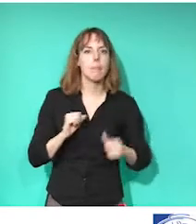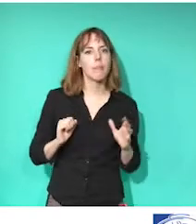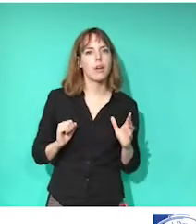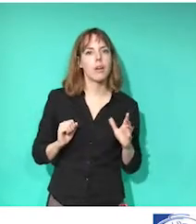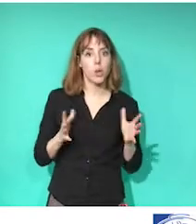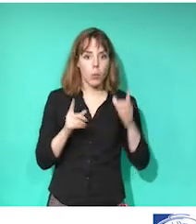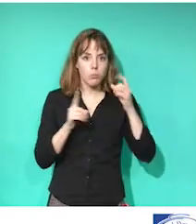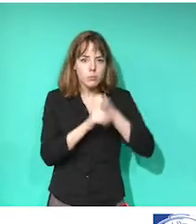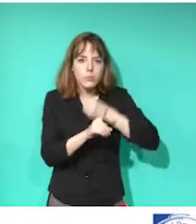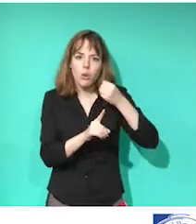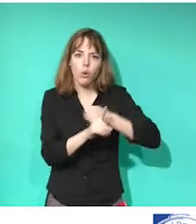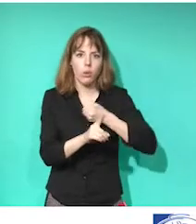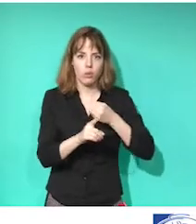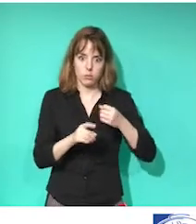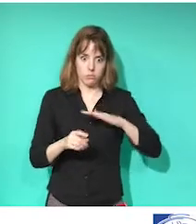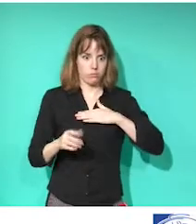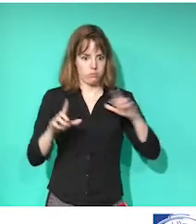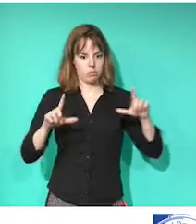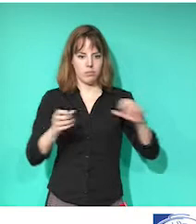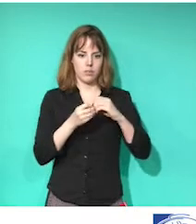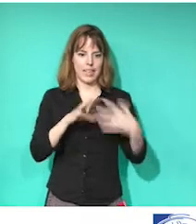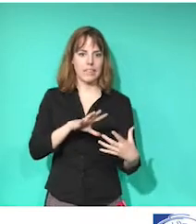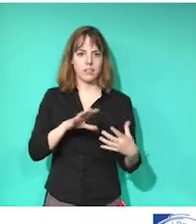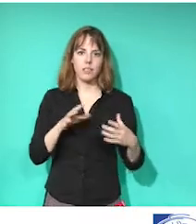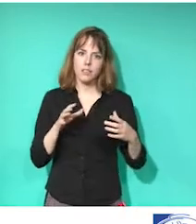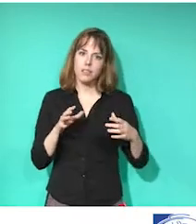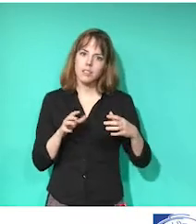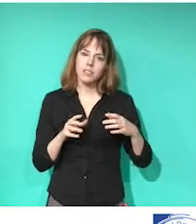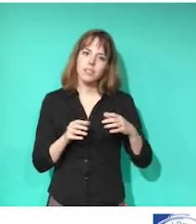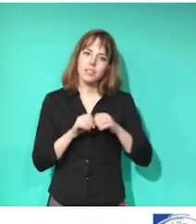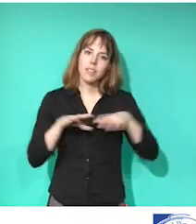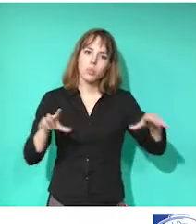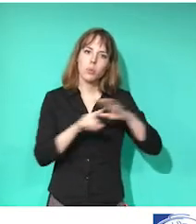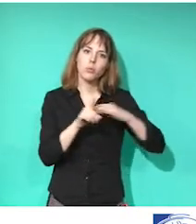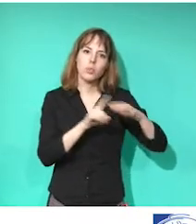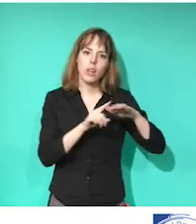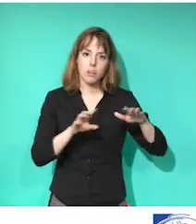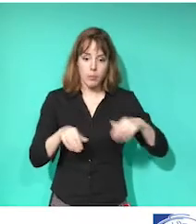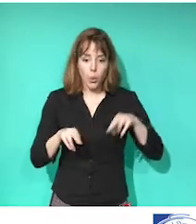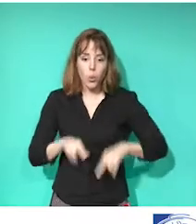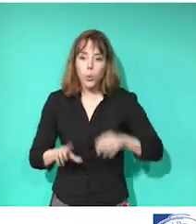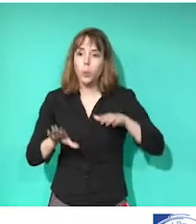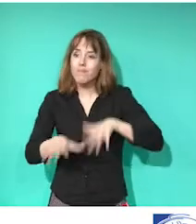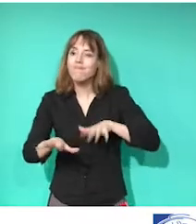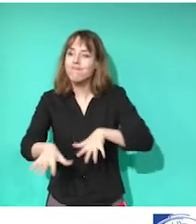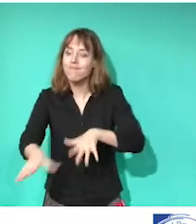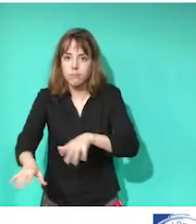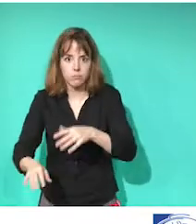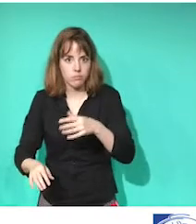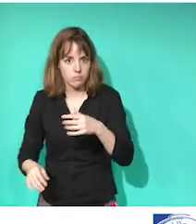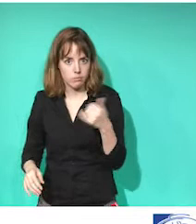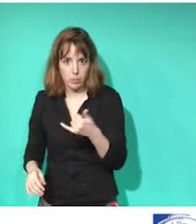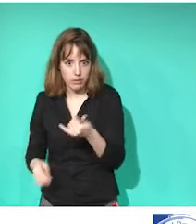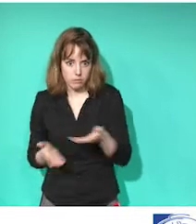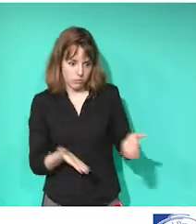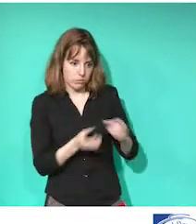de militance par les réseaux sociaux, que même sans descendre dans la rue, on peut faire un acte militant. Et ce qui a été montré aussi dans